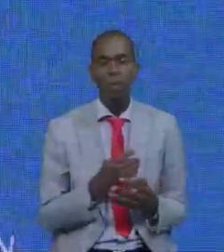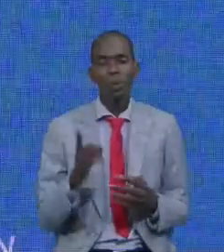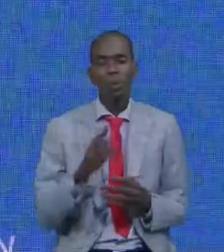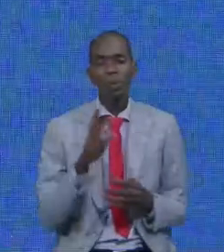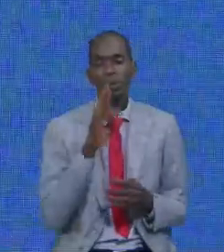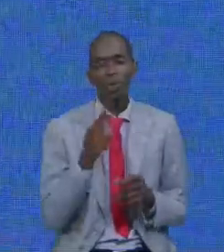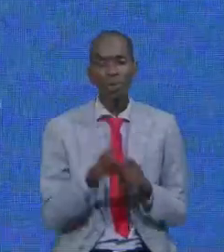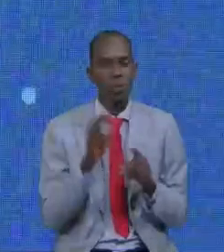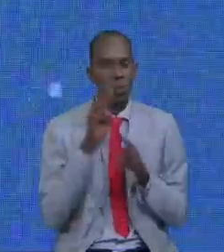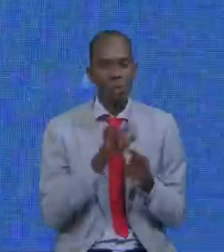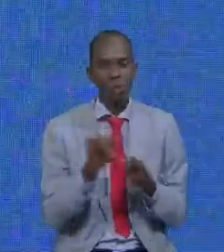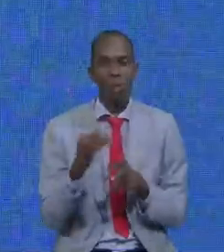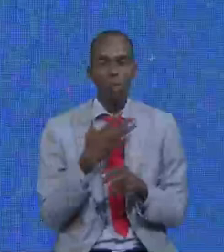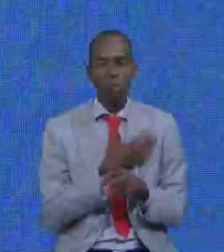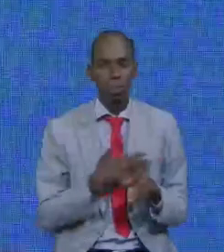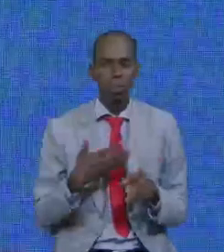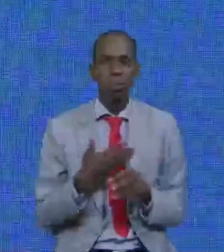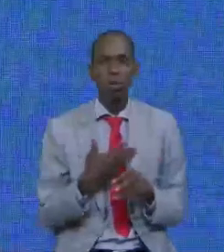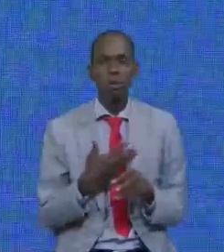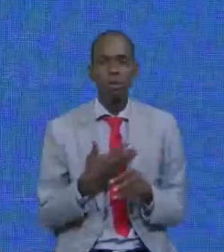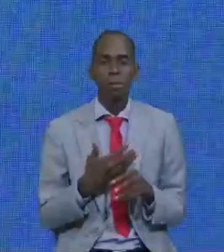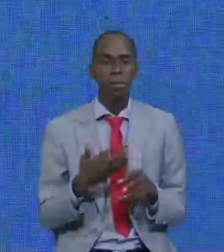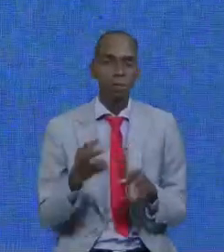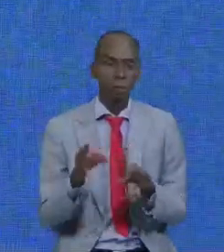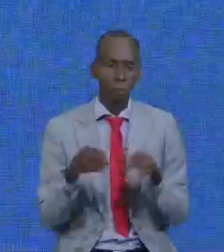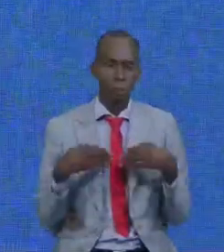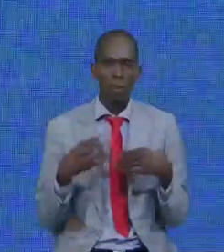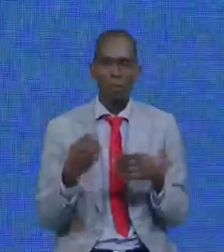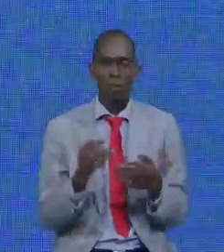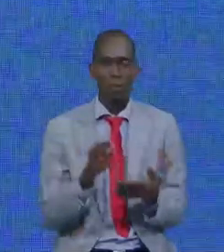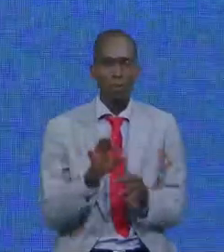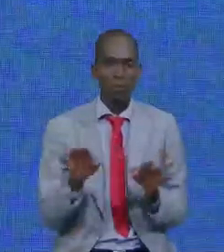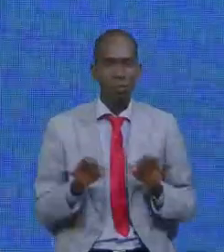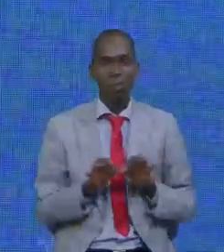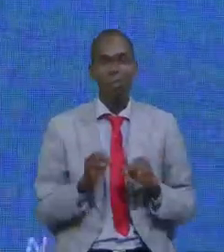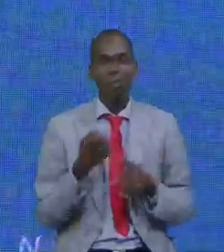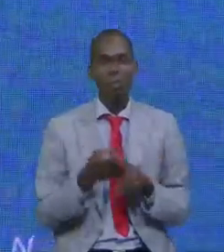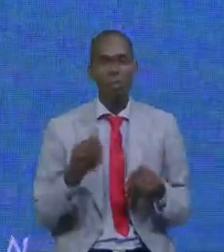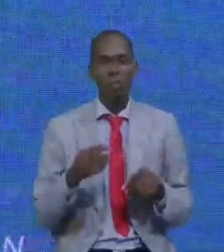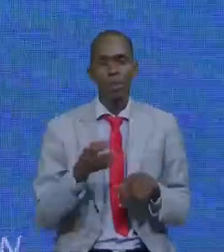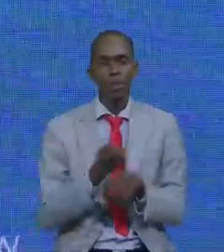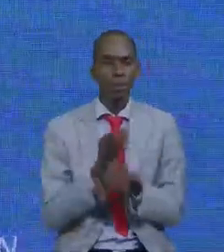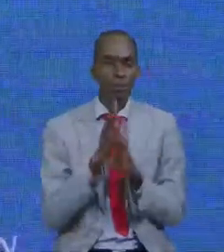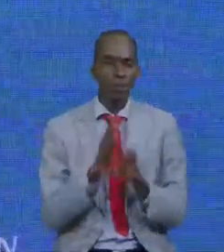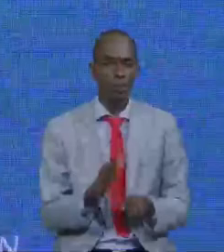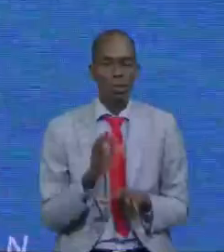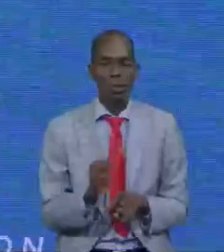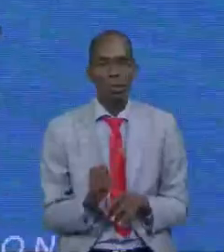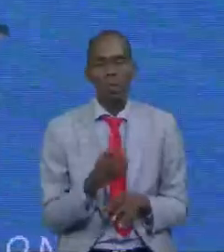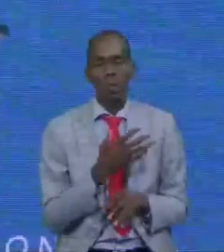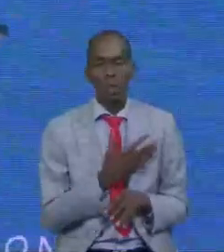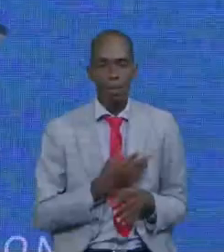Donc, vous qui avez levé la main, réclamez un formulaire. Si on ne vous a pas encore vu, gardez votre main